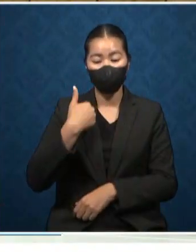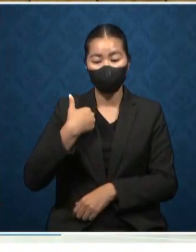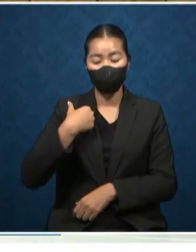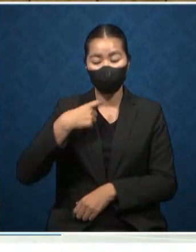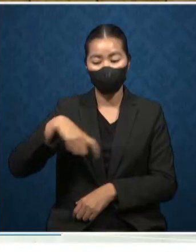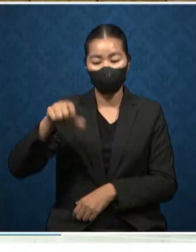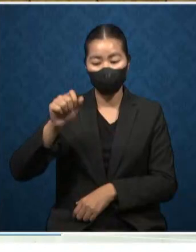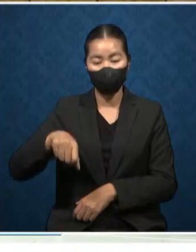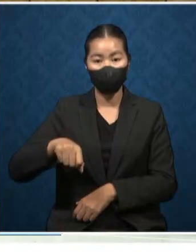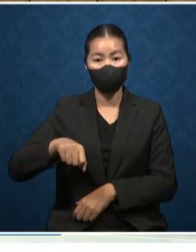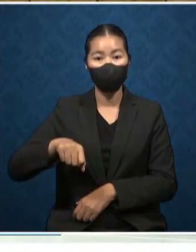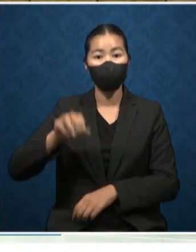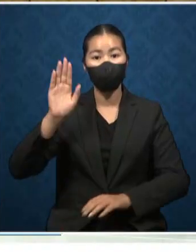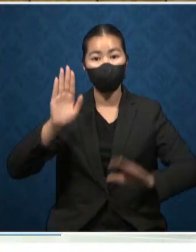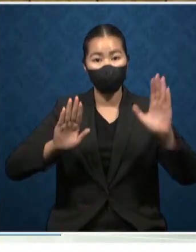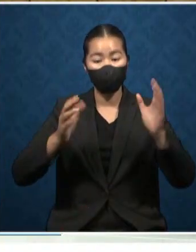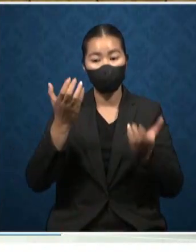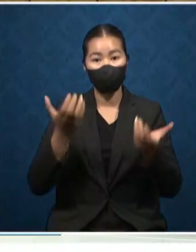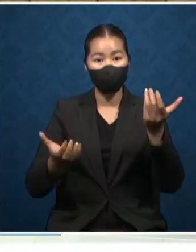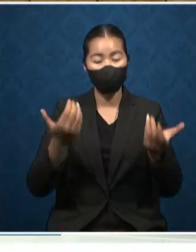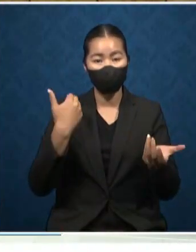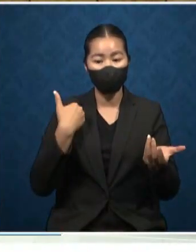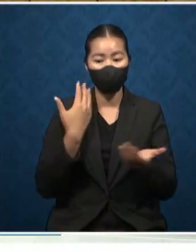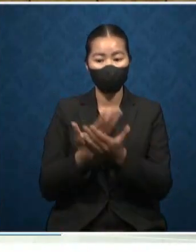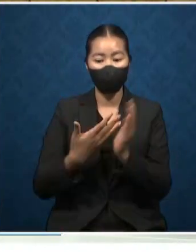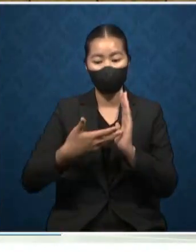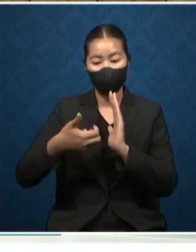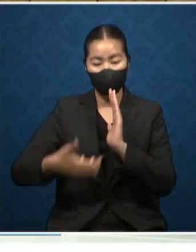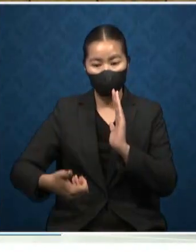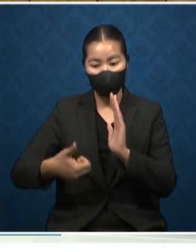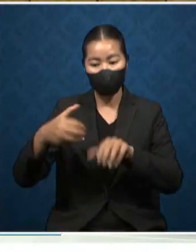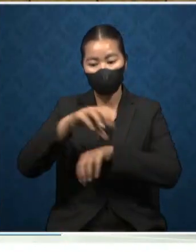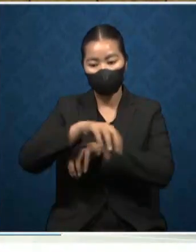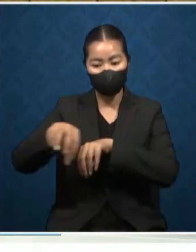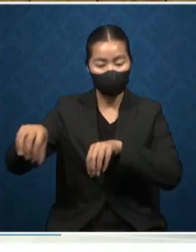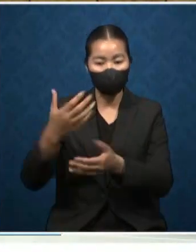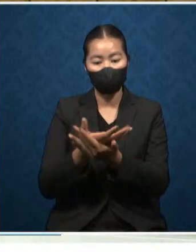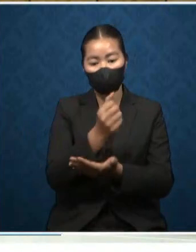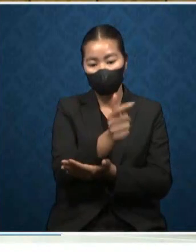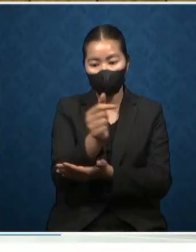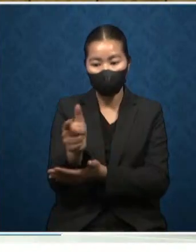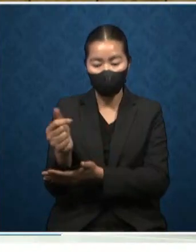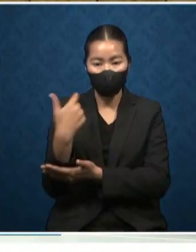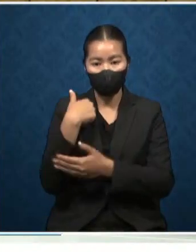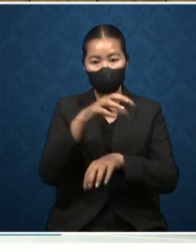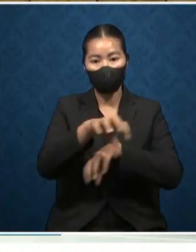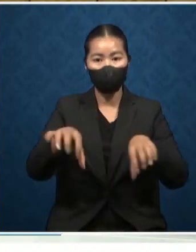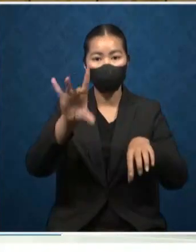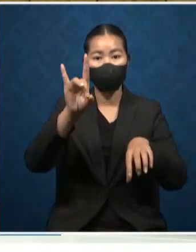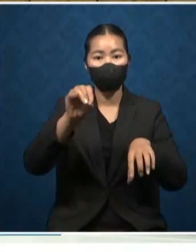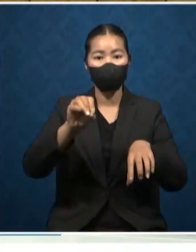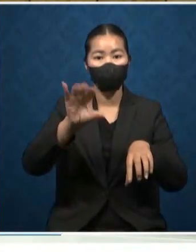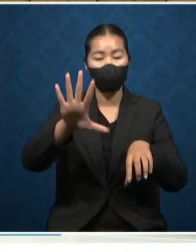เบิกจ่ายในสังกัดทั้งหมดรวม 285หน่วยการเบิกจ่ายเงินถือปฏิบัติตามกฎ